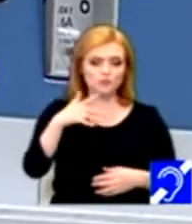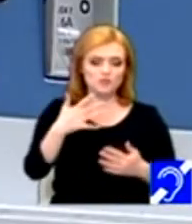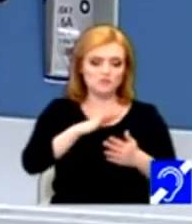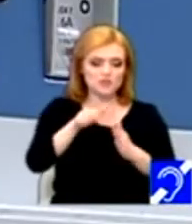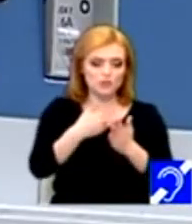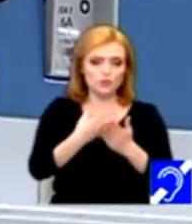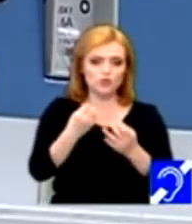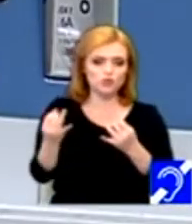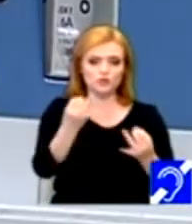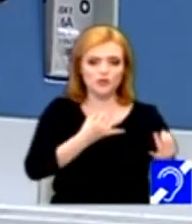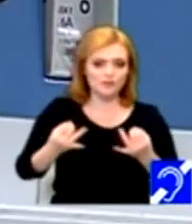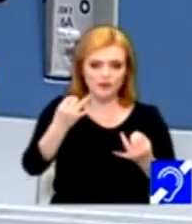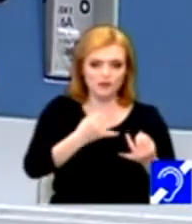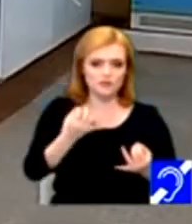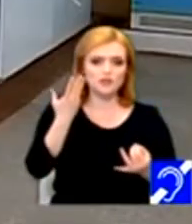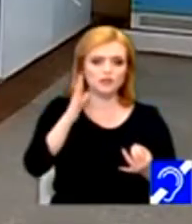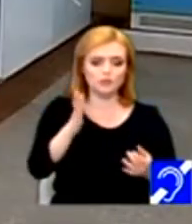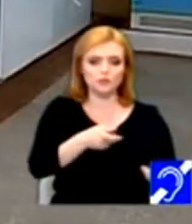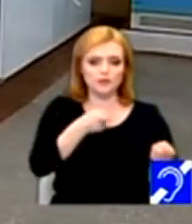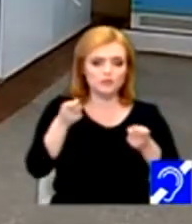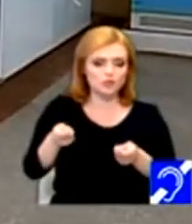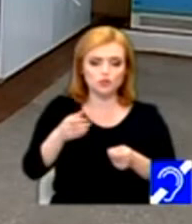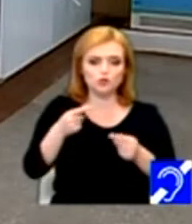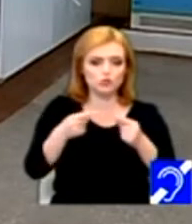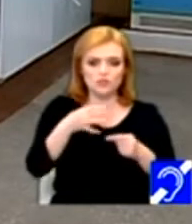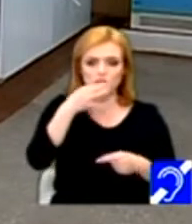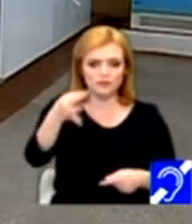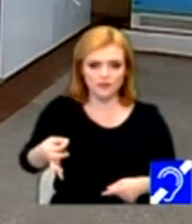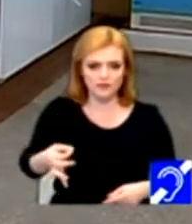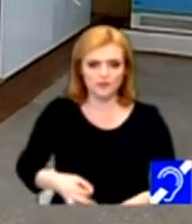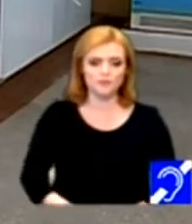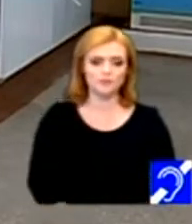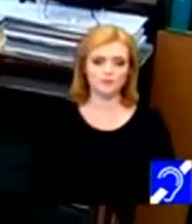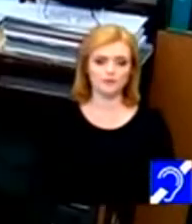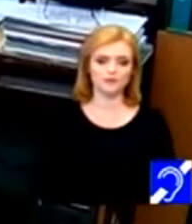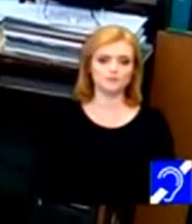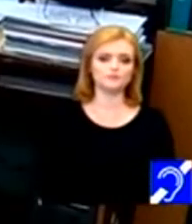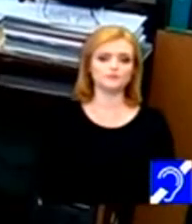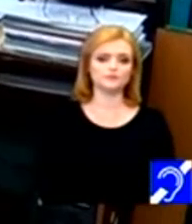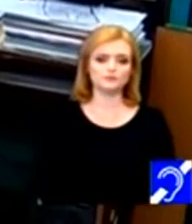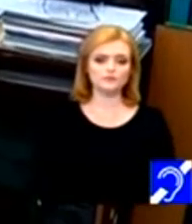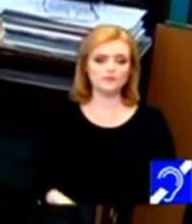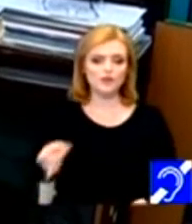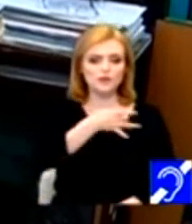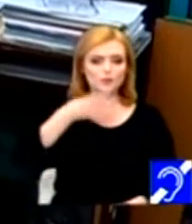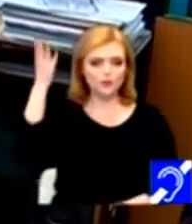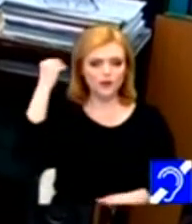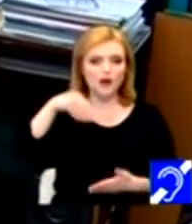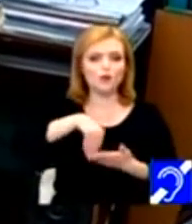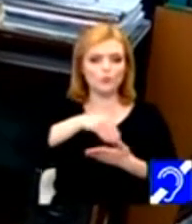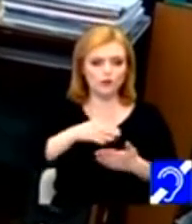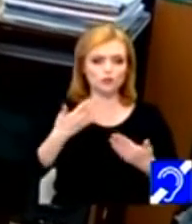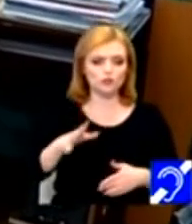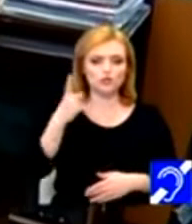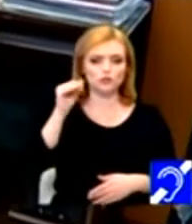cu un producător din Marea Britanie, iar termenul de livrare a dozelor de vaccin antigripal va fi anunțat ulterior. Republica Moldova a procurat